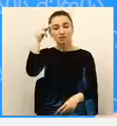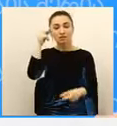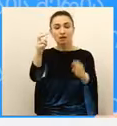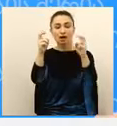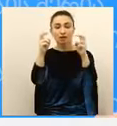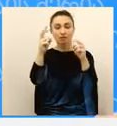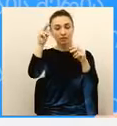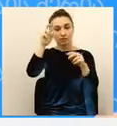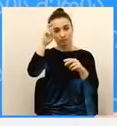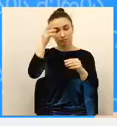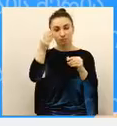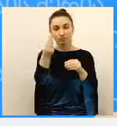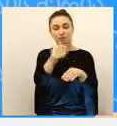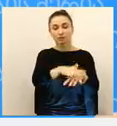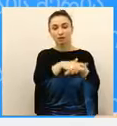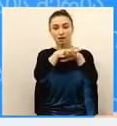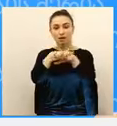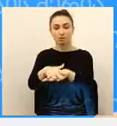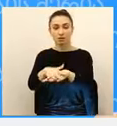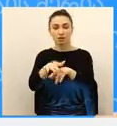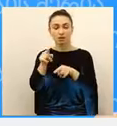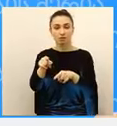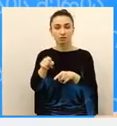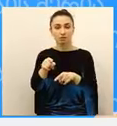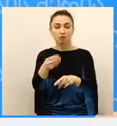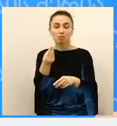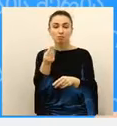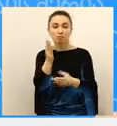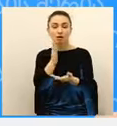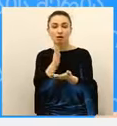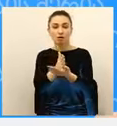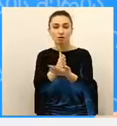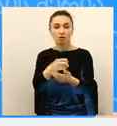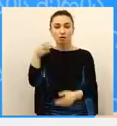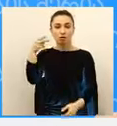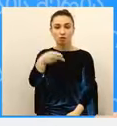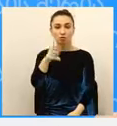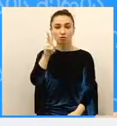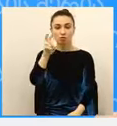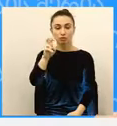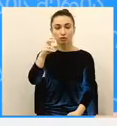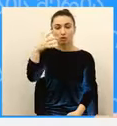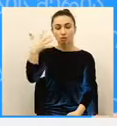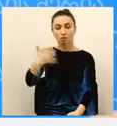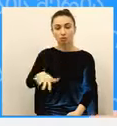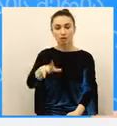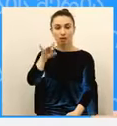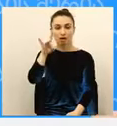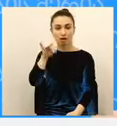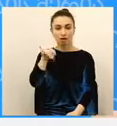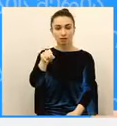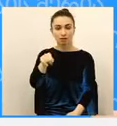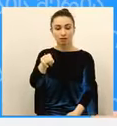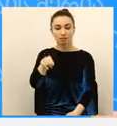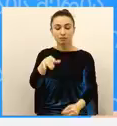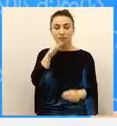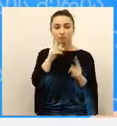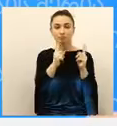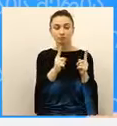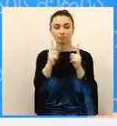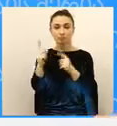სწავლის დაფინანსება, რომლის მაქსიმალური ოდენობა არის 2250 ლარი, ხოლო